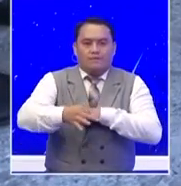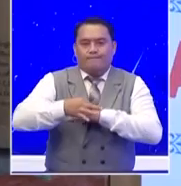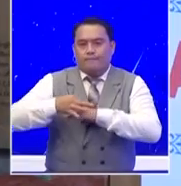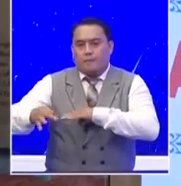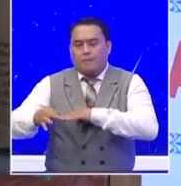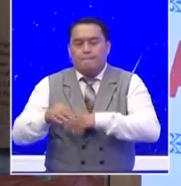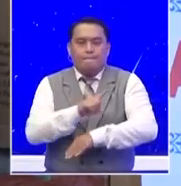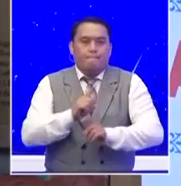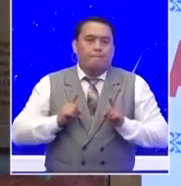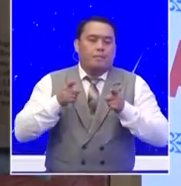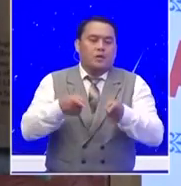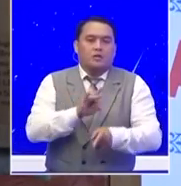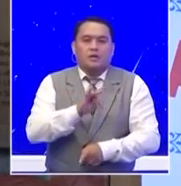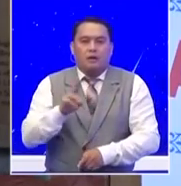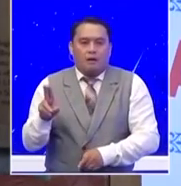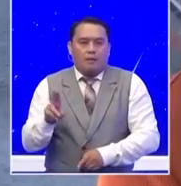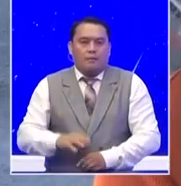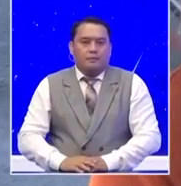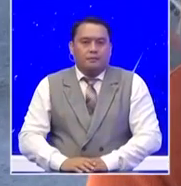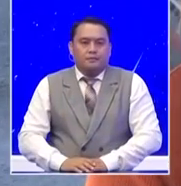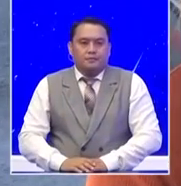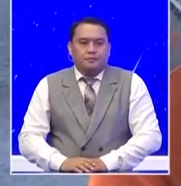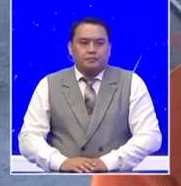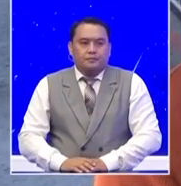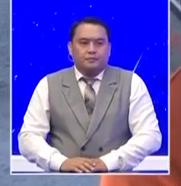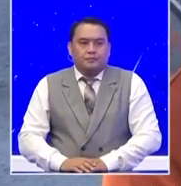поступили в больницу через республиканский фонд «Шугла».